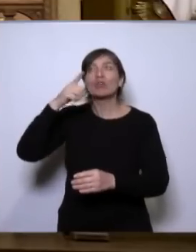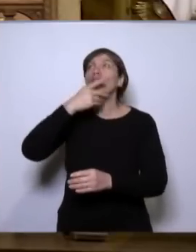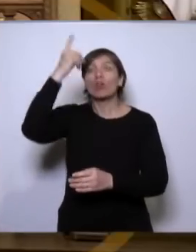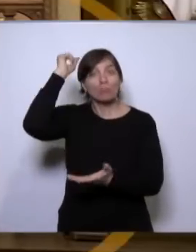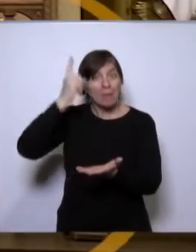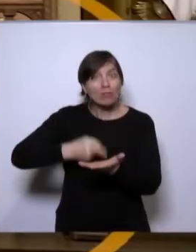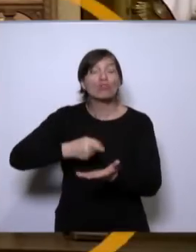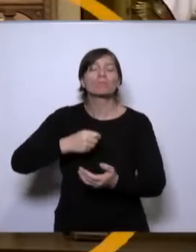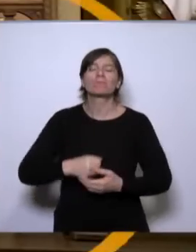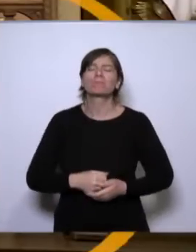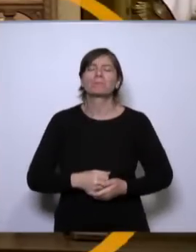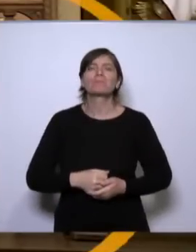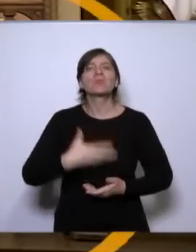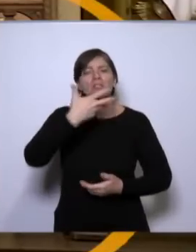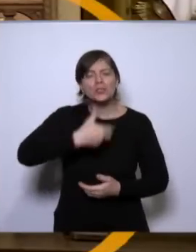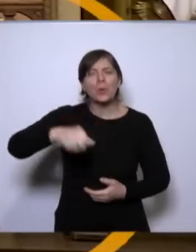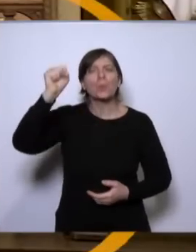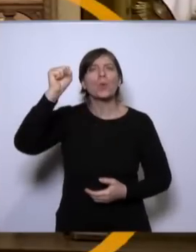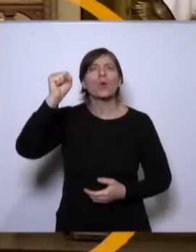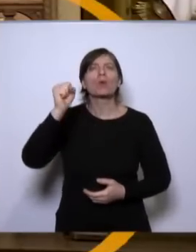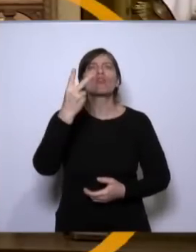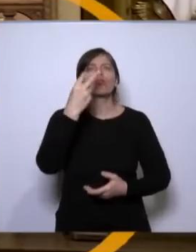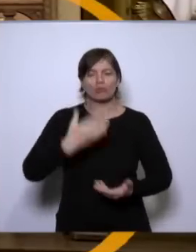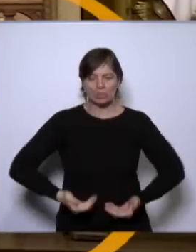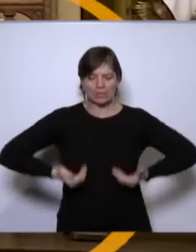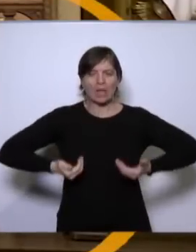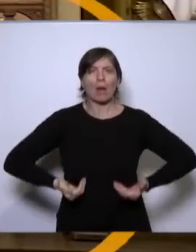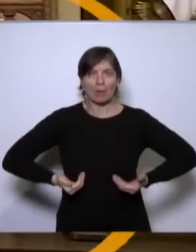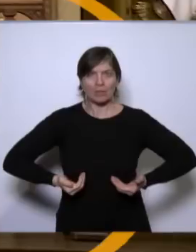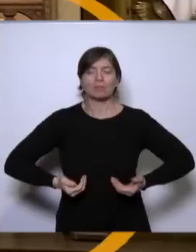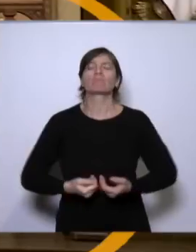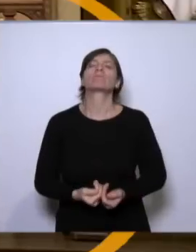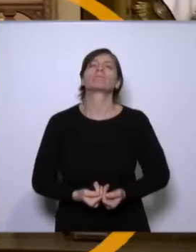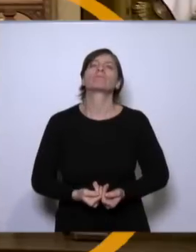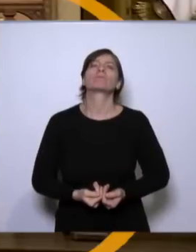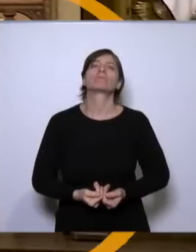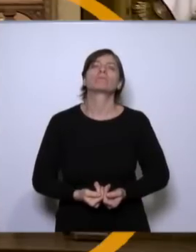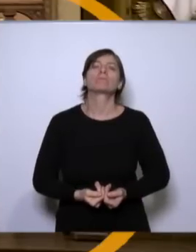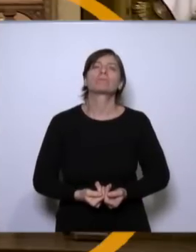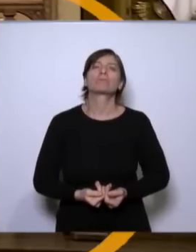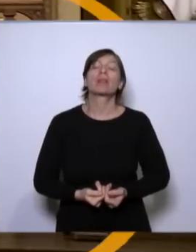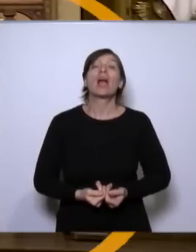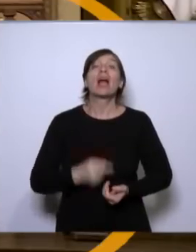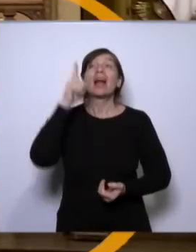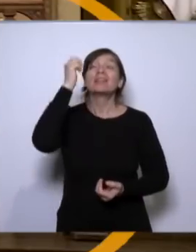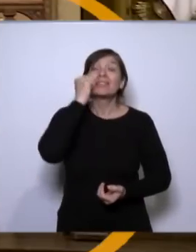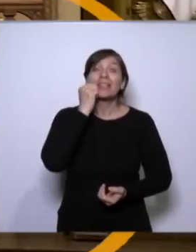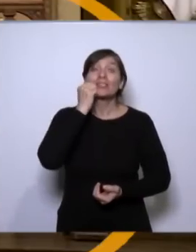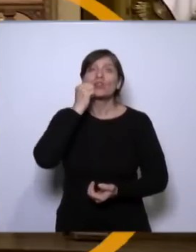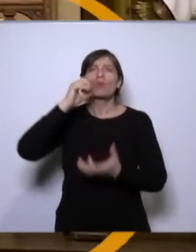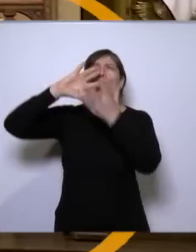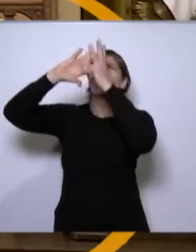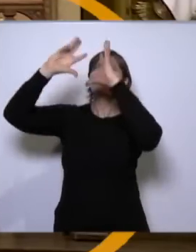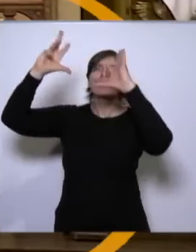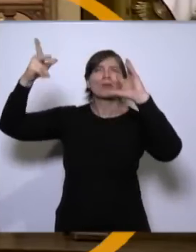아침 일찍 일어나 돌판 두 개를 손에 들고 시나이 산으로 올라갔다. 그때